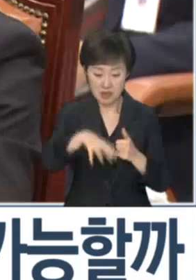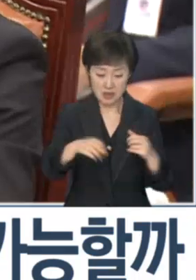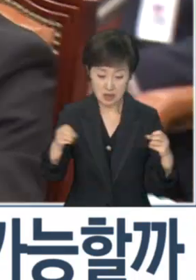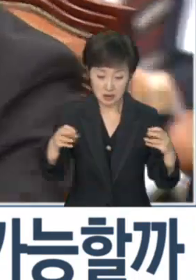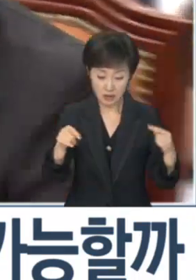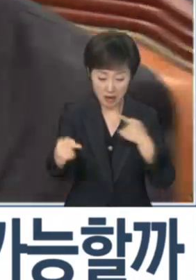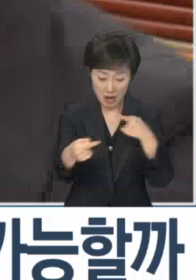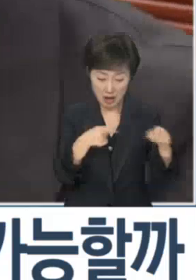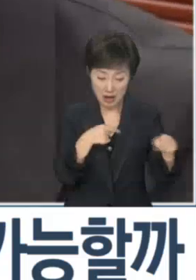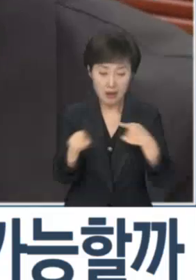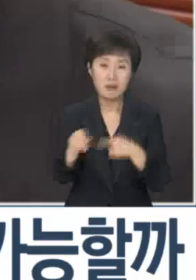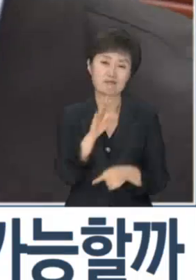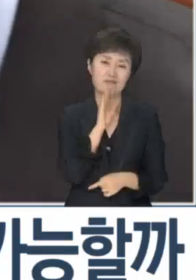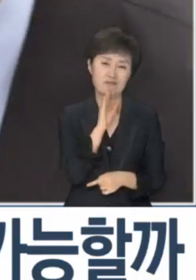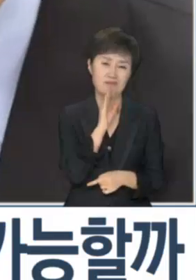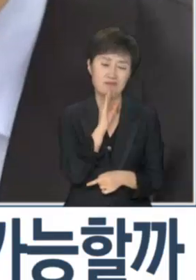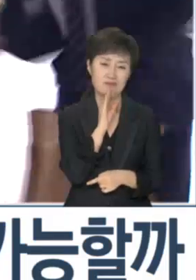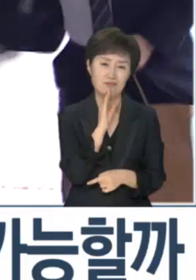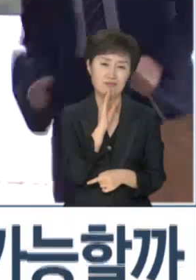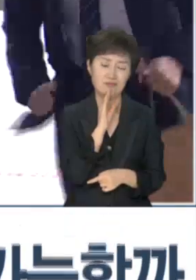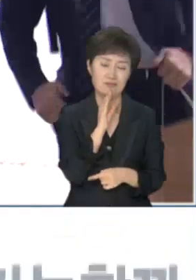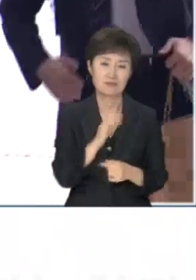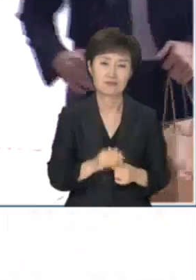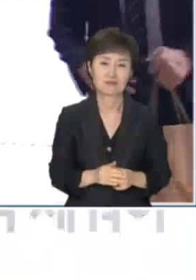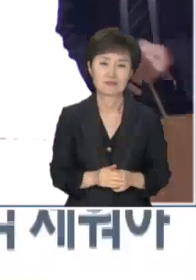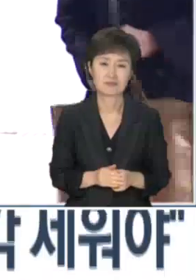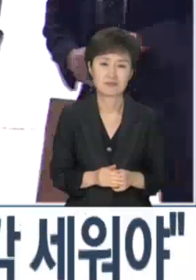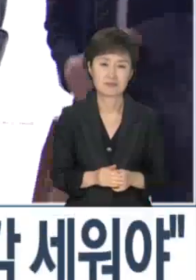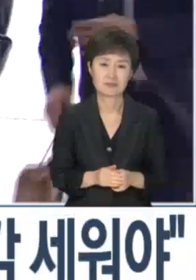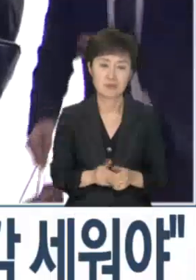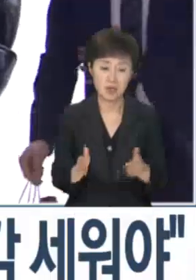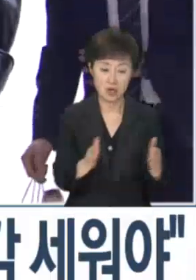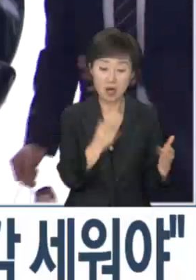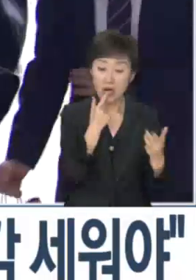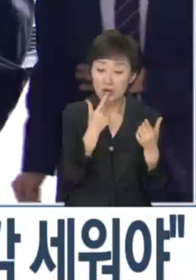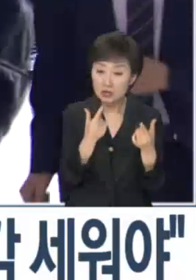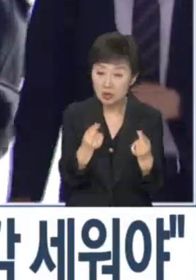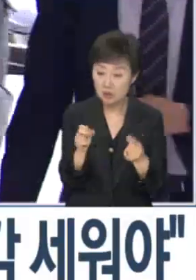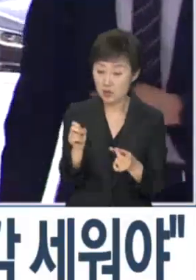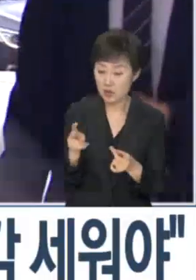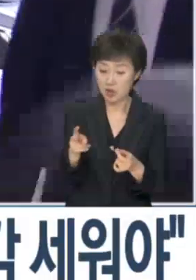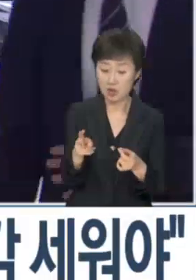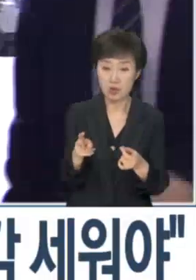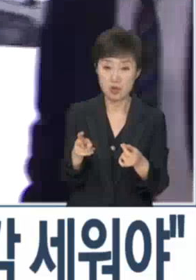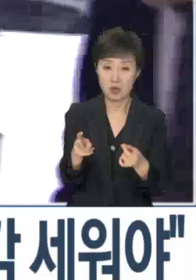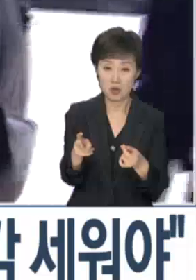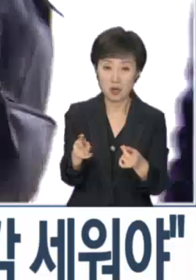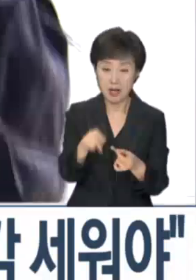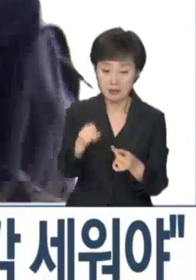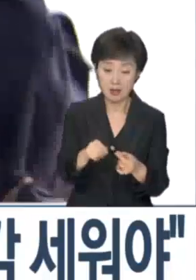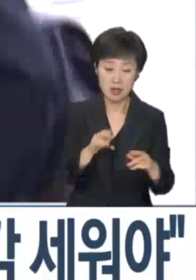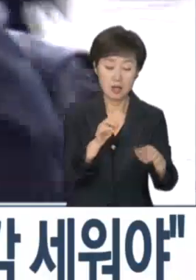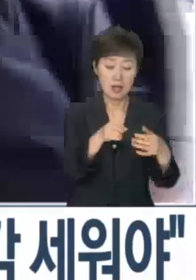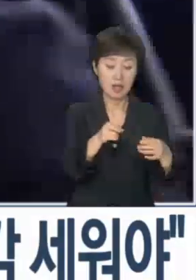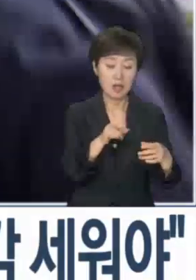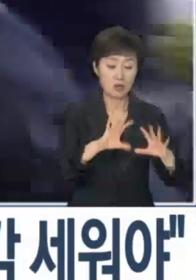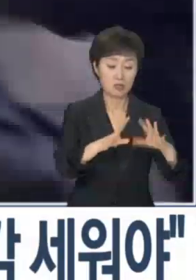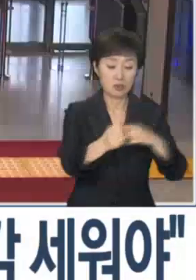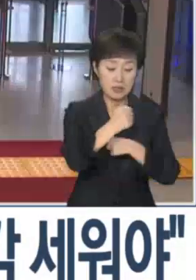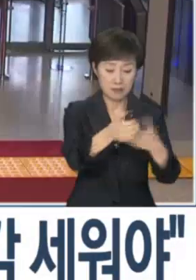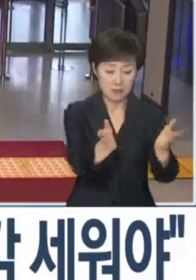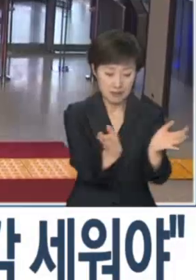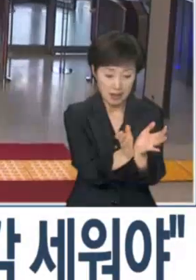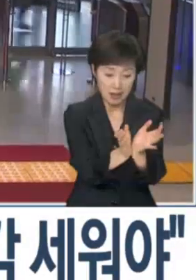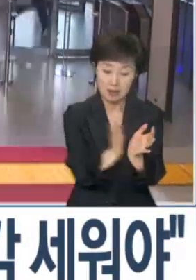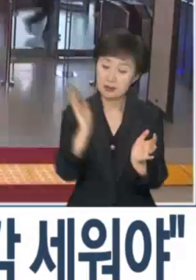않지 않습니까? 이런 것도 마찬가지고 그것을 똑같이 여당 내에서 국민의힘과 용산 대통령실과의 어떤